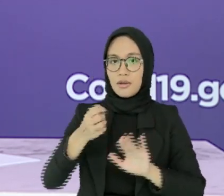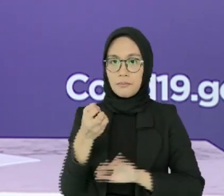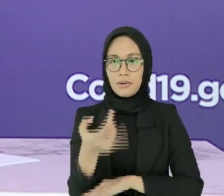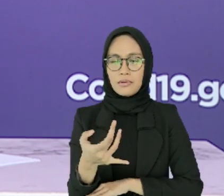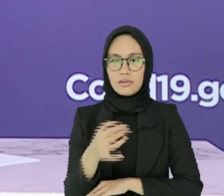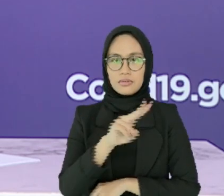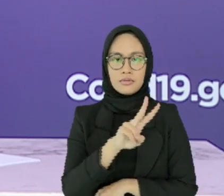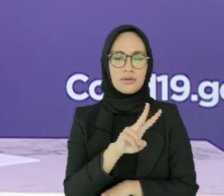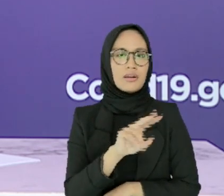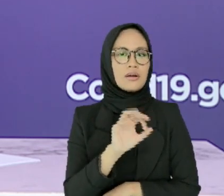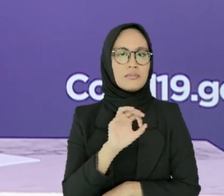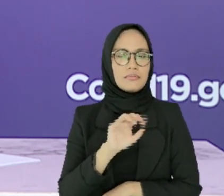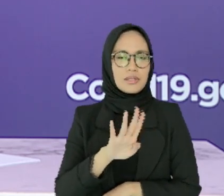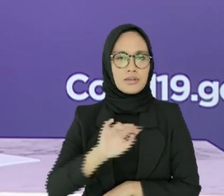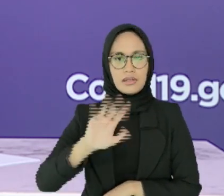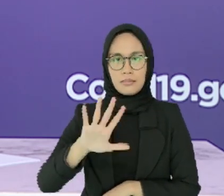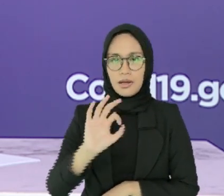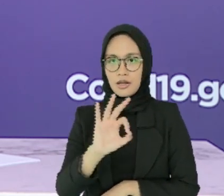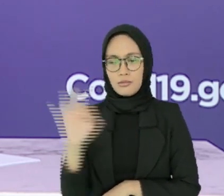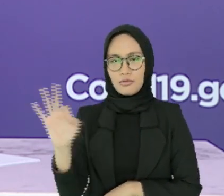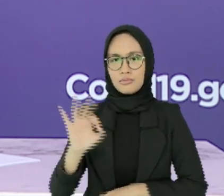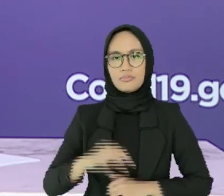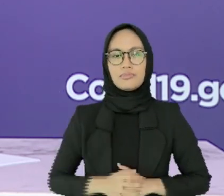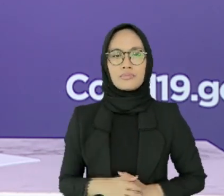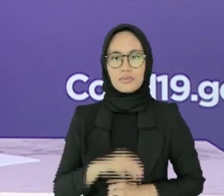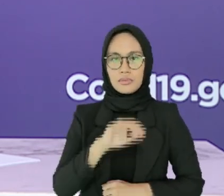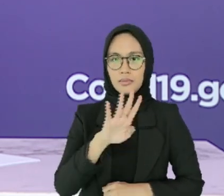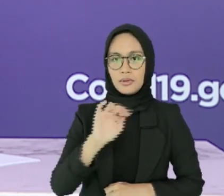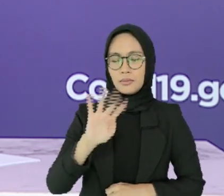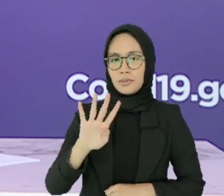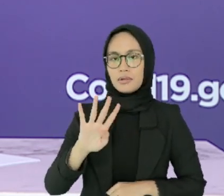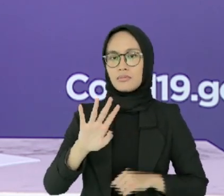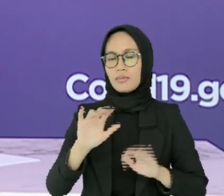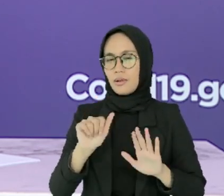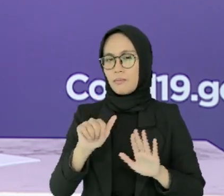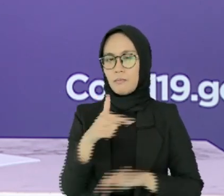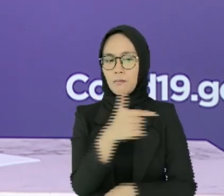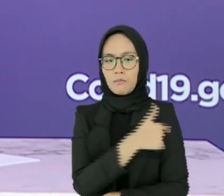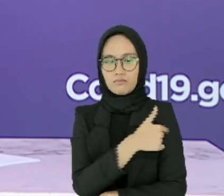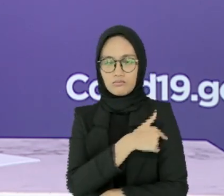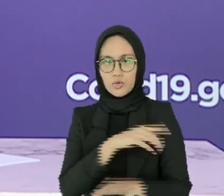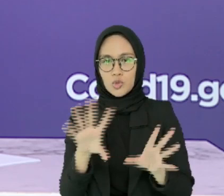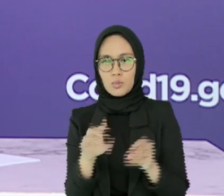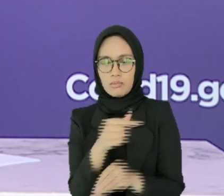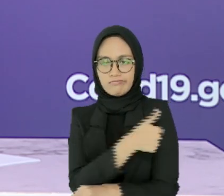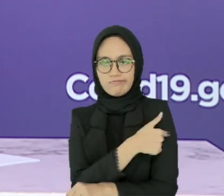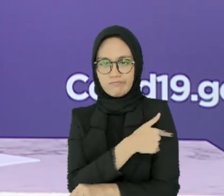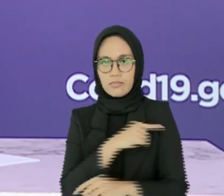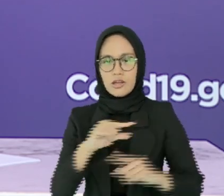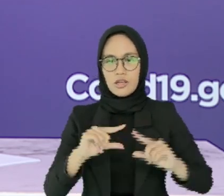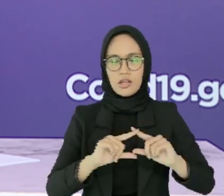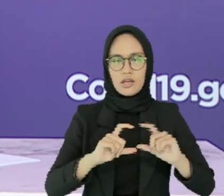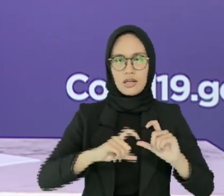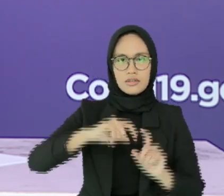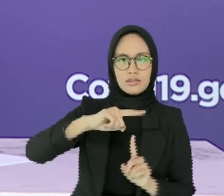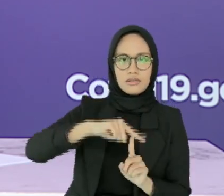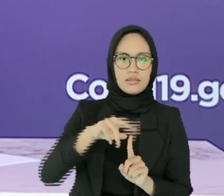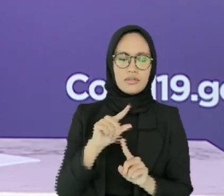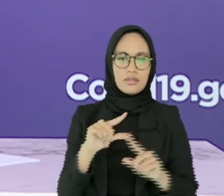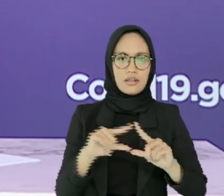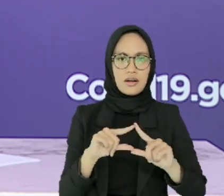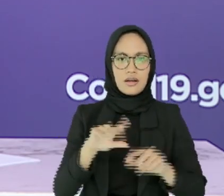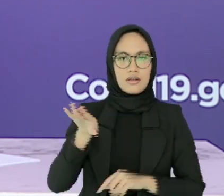sebanyak 245.000 440 douchez vaksin astrazeneca ini